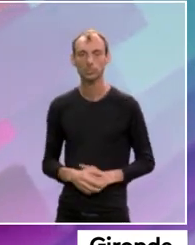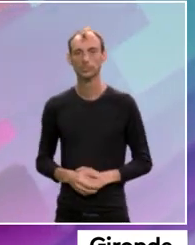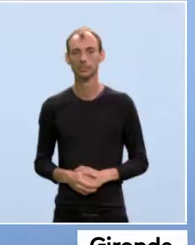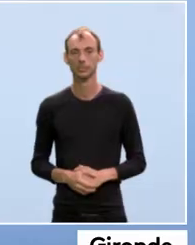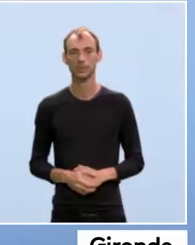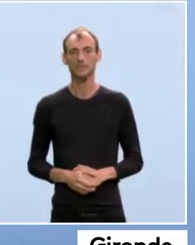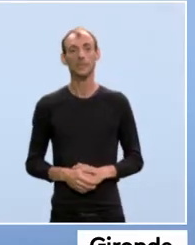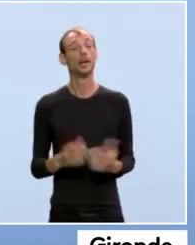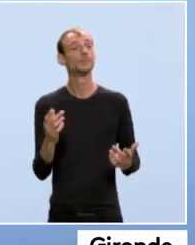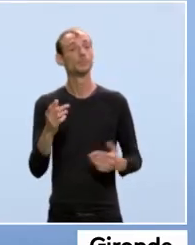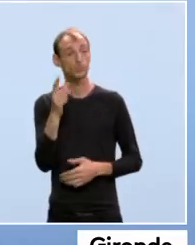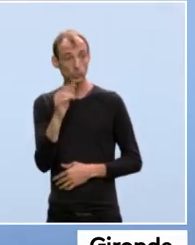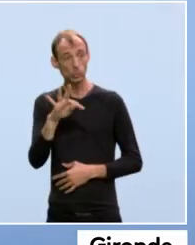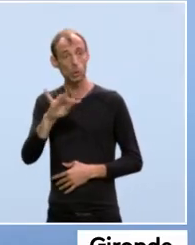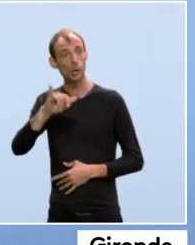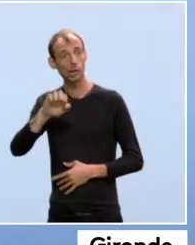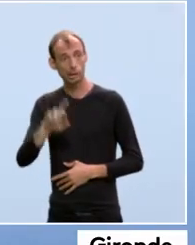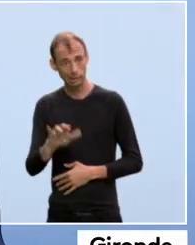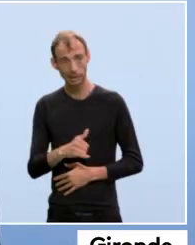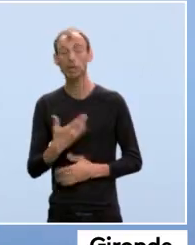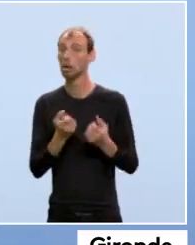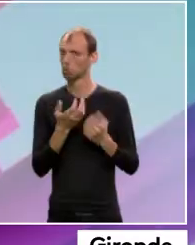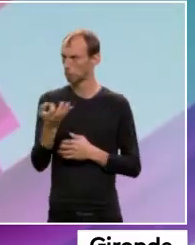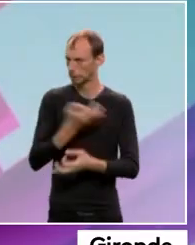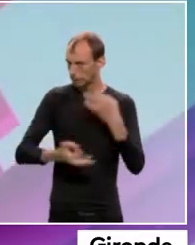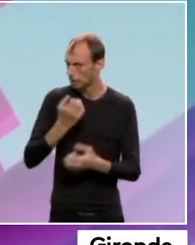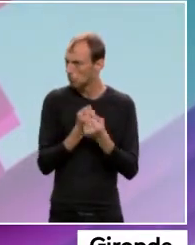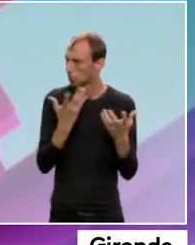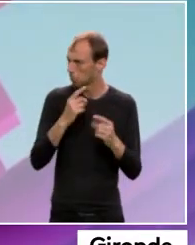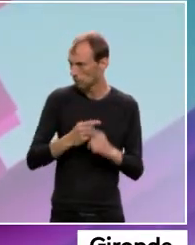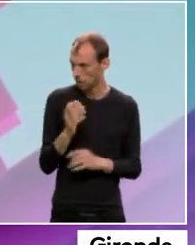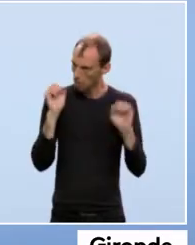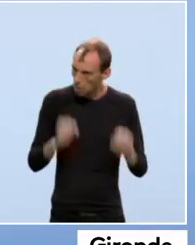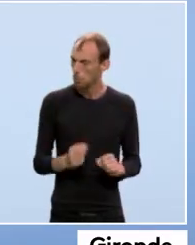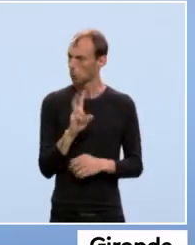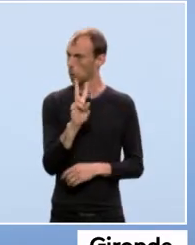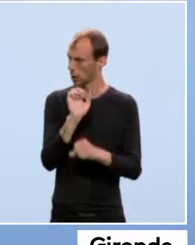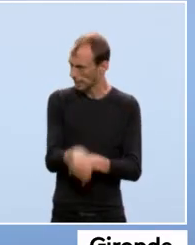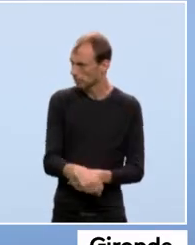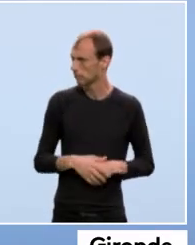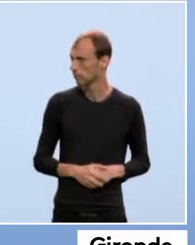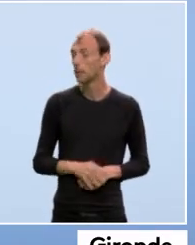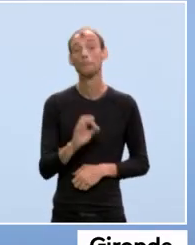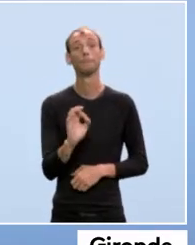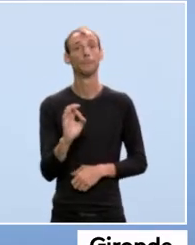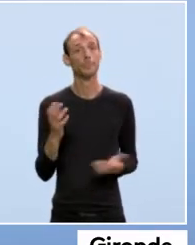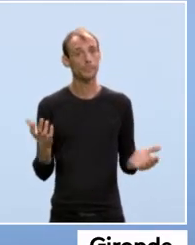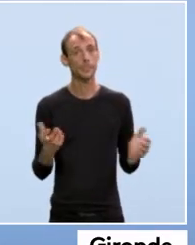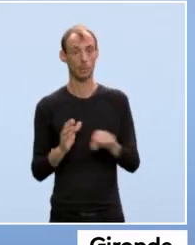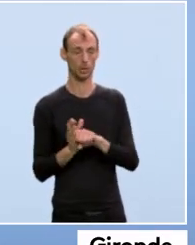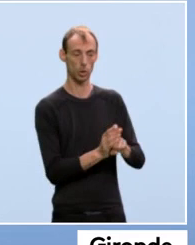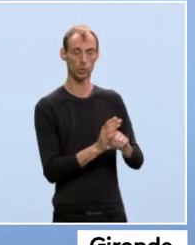c'était gagnable pour la gauche en tout cas je vais te poser la question après madame enfin moi mais en tout cas le fait que la gauche fasse le choix